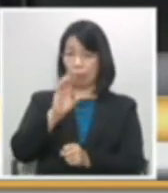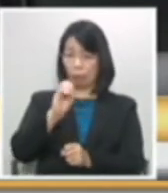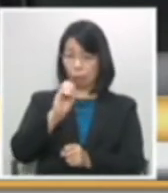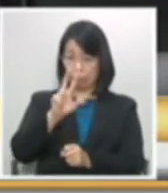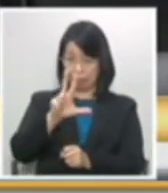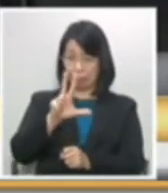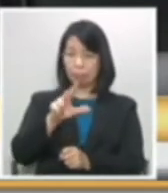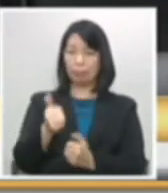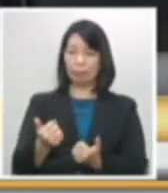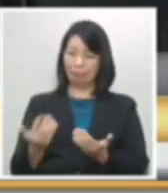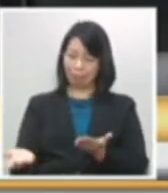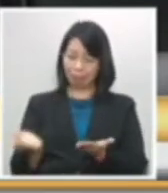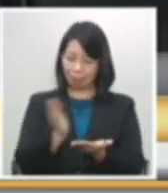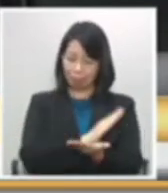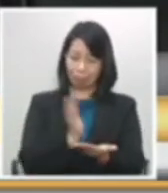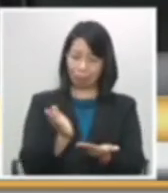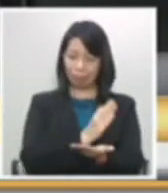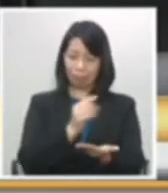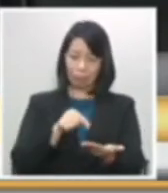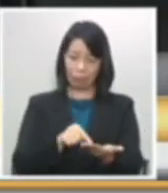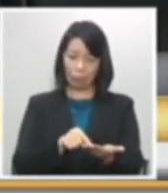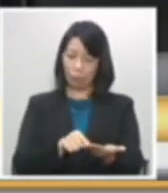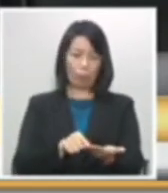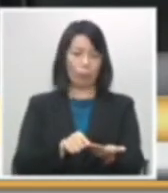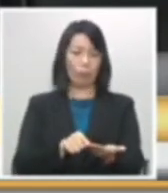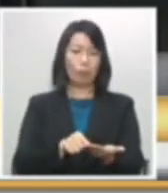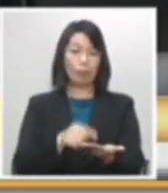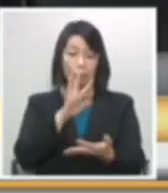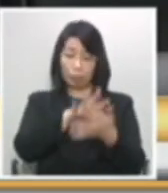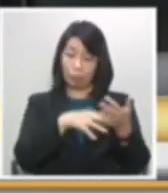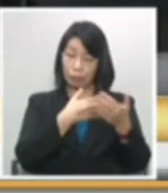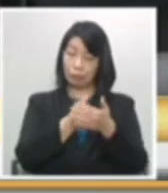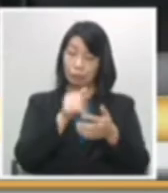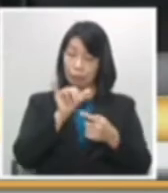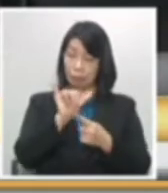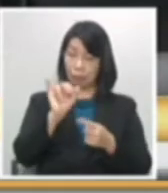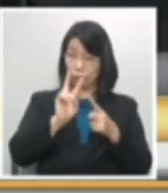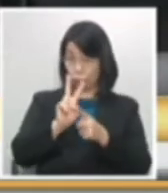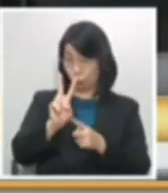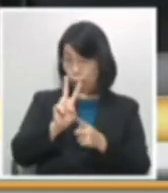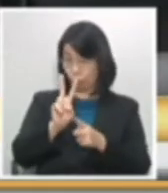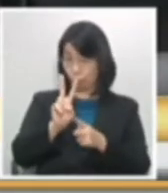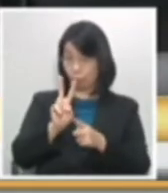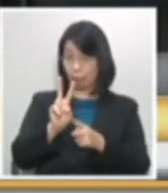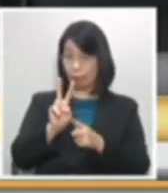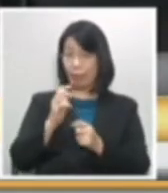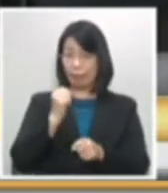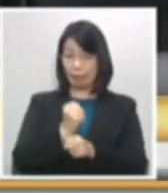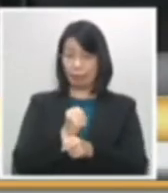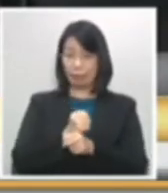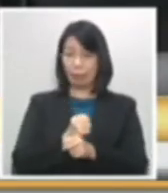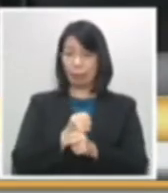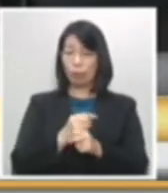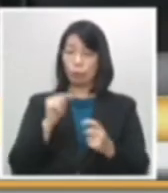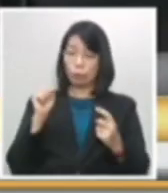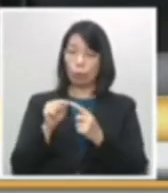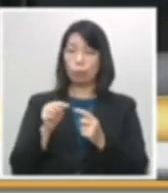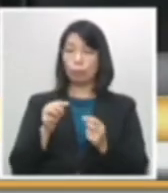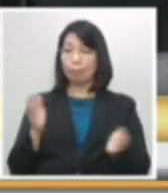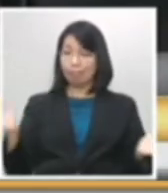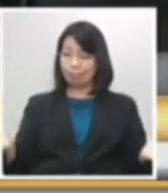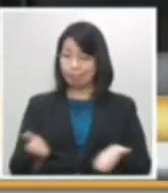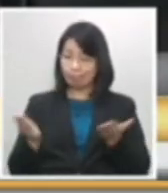2563ของหน่วยรับงบประมาณภายใต้ยุทธศาสตร์ที่2ด้านการสร้างความสามารถในการแข่งขันข้อที่